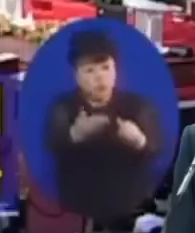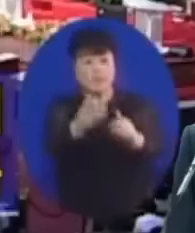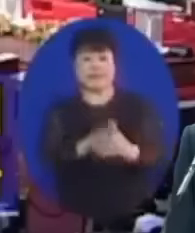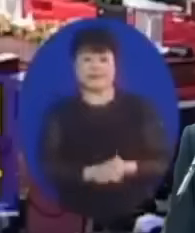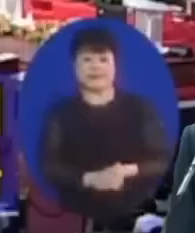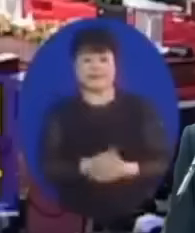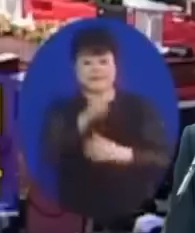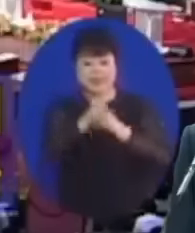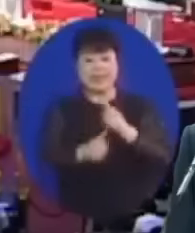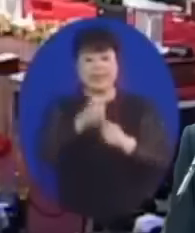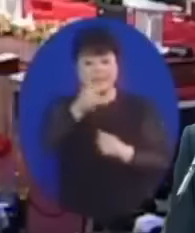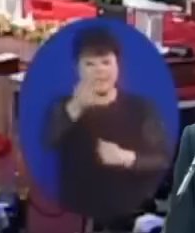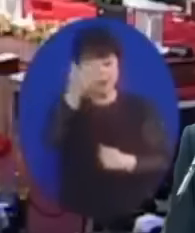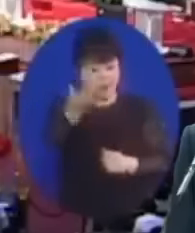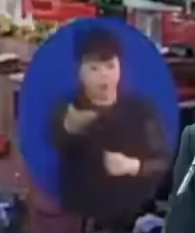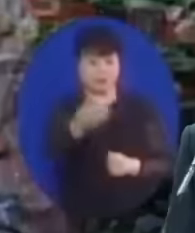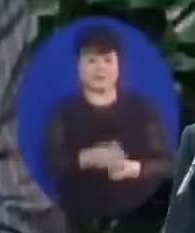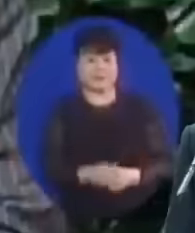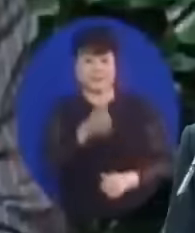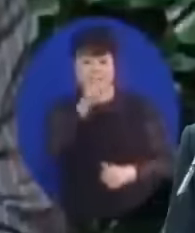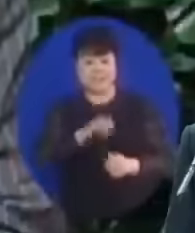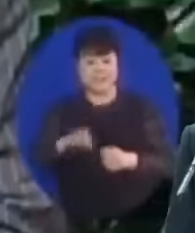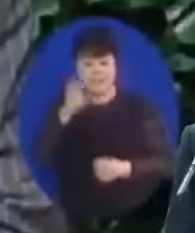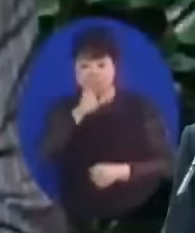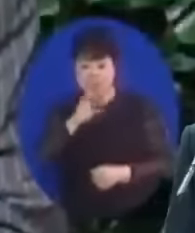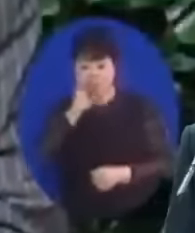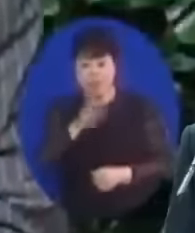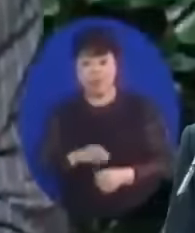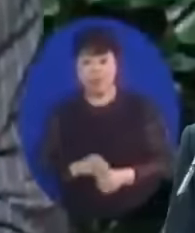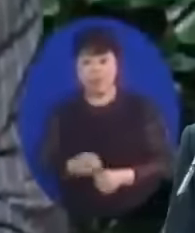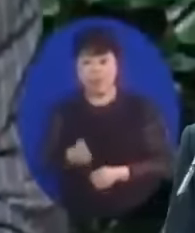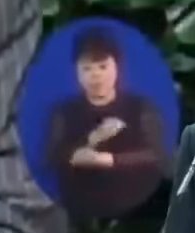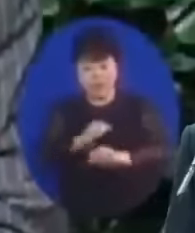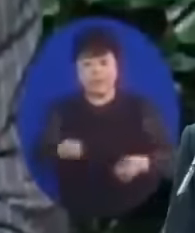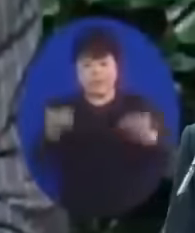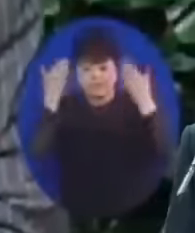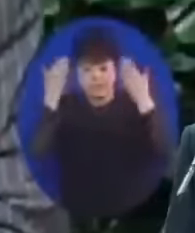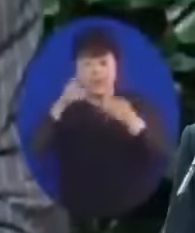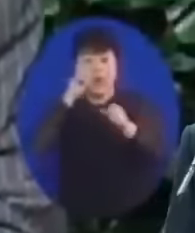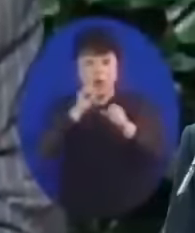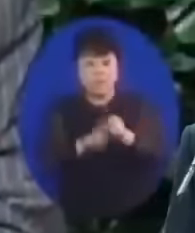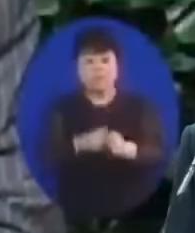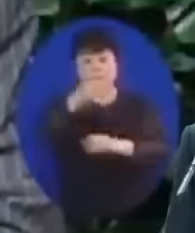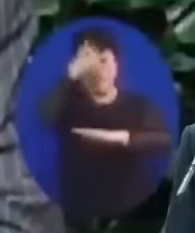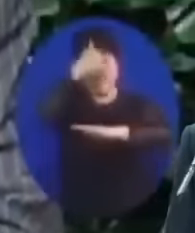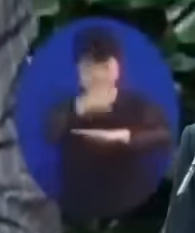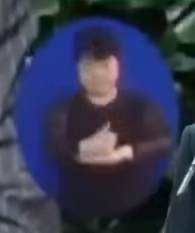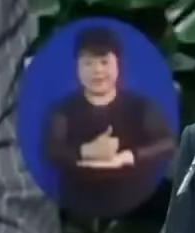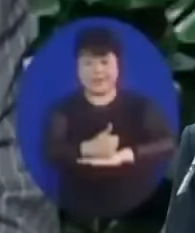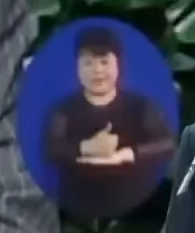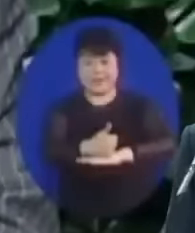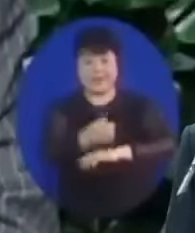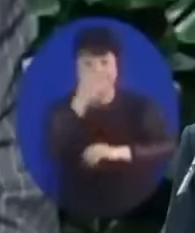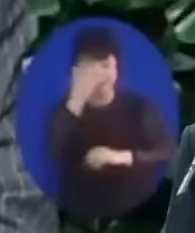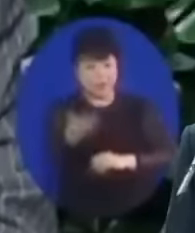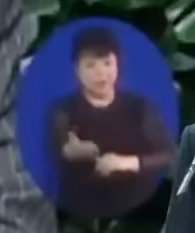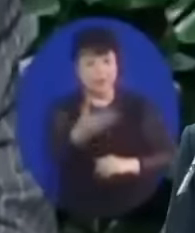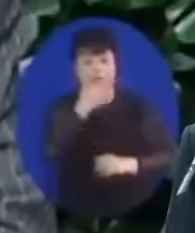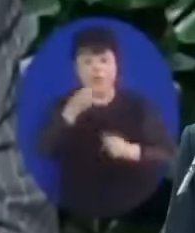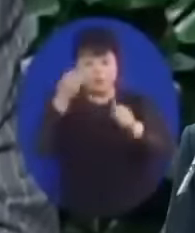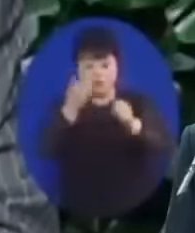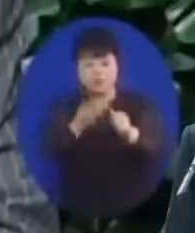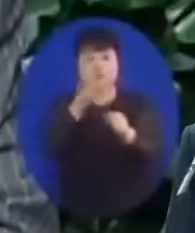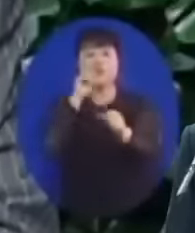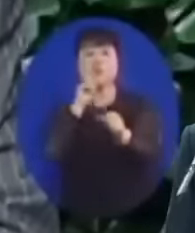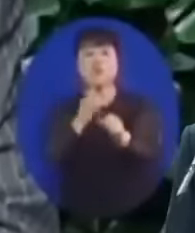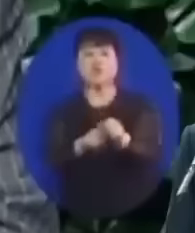하심이라. 하나님이 여러분을 시련하시고 광야를 지나게 하신 목적은 마침내 여러분에게 복을